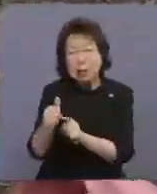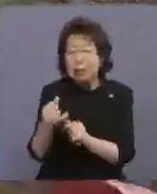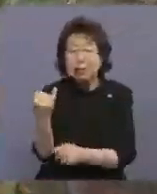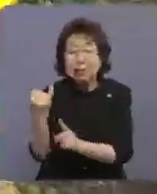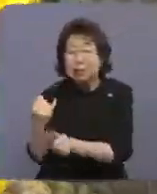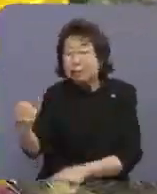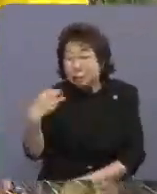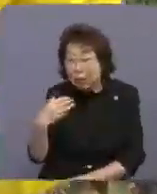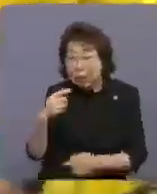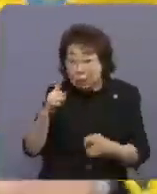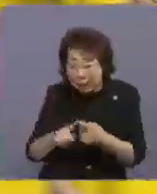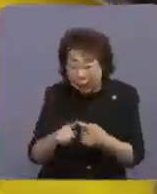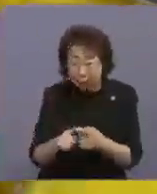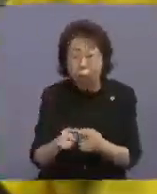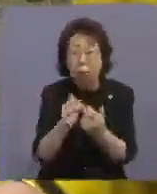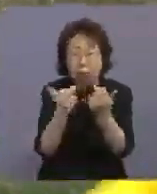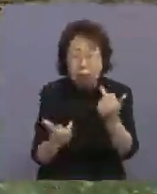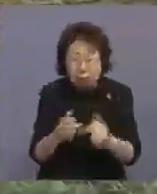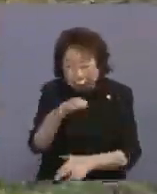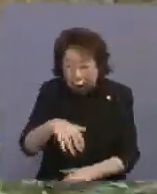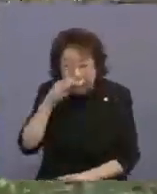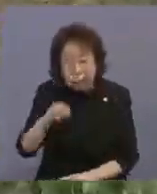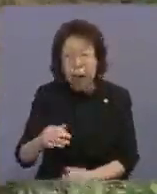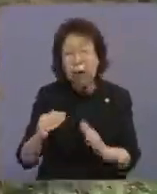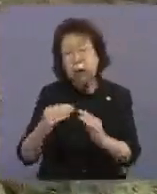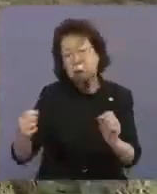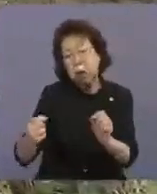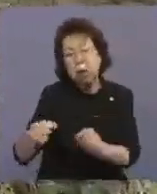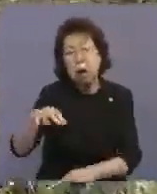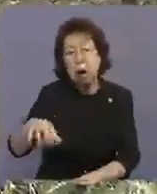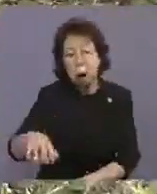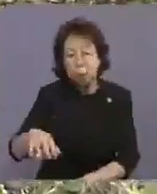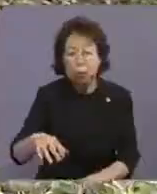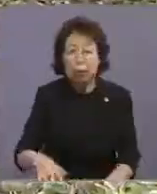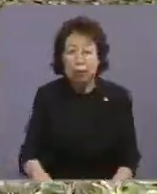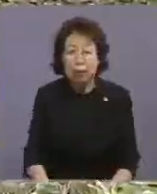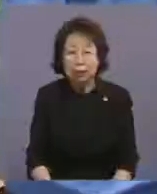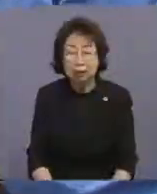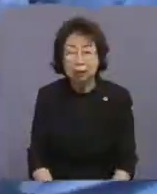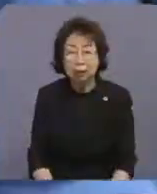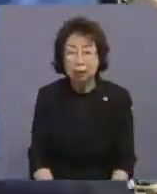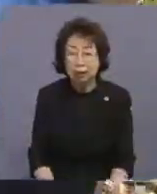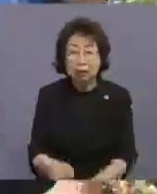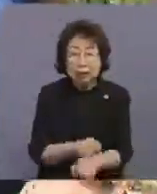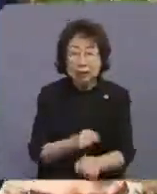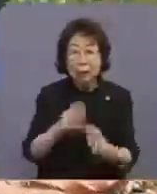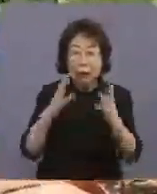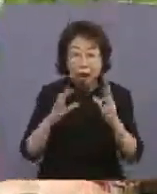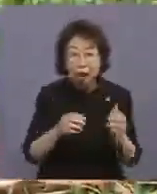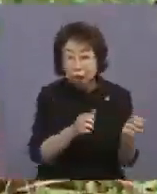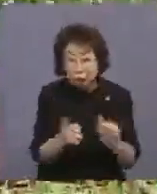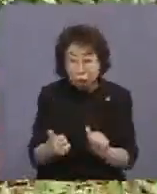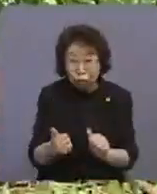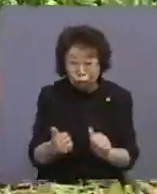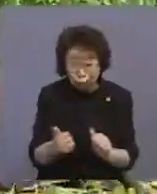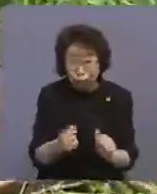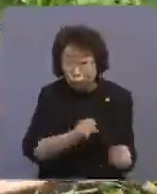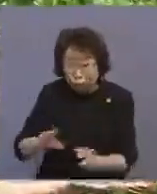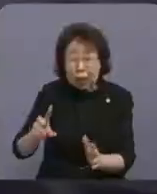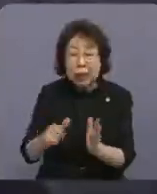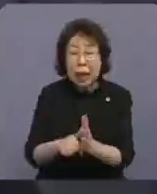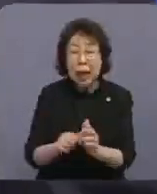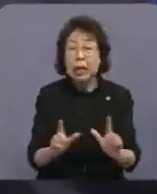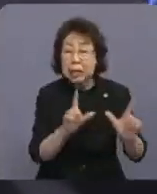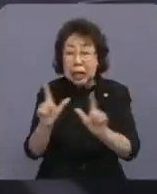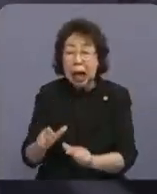경찰이 수색한 야산입니다. 민가와 얼마 떨어지지 않은 야트막한 곳입니다. 특히 영아를 유기할 때 친모가 살았던